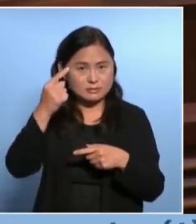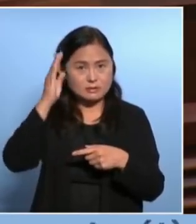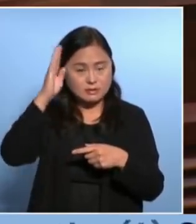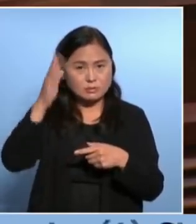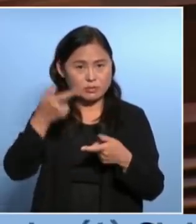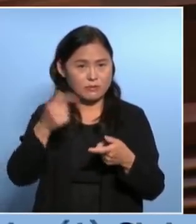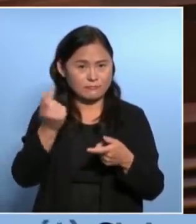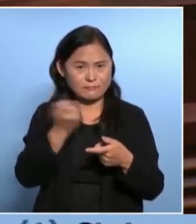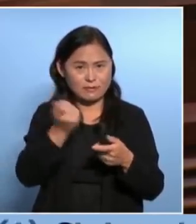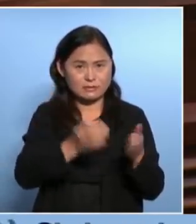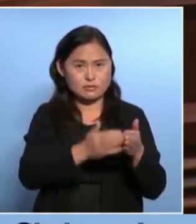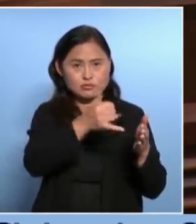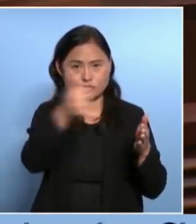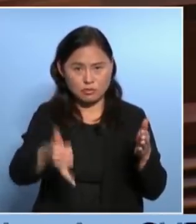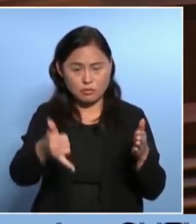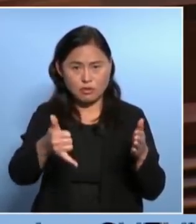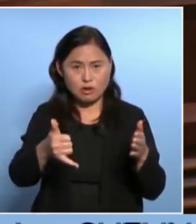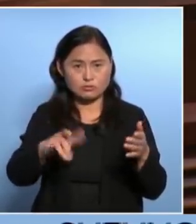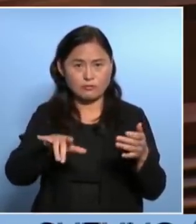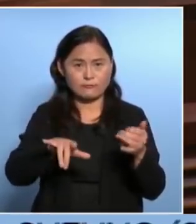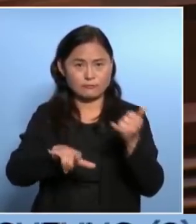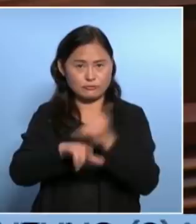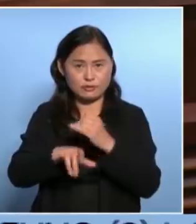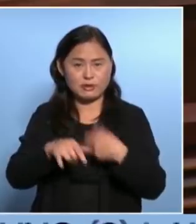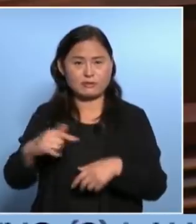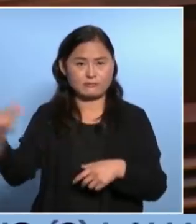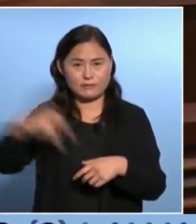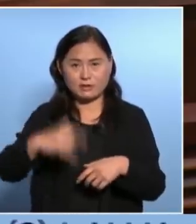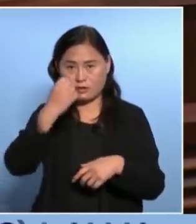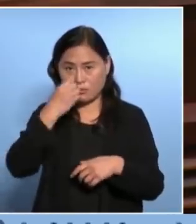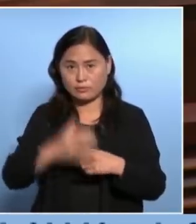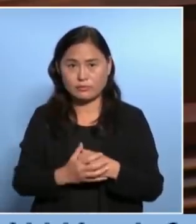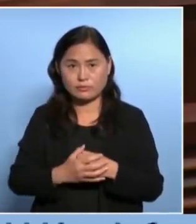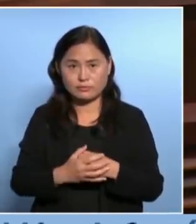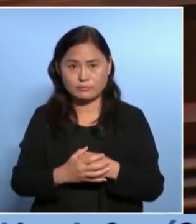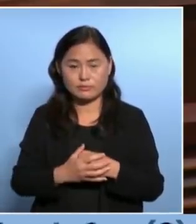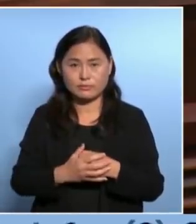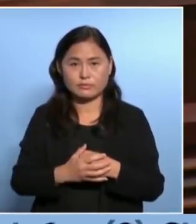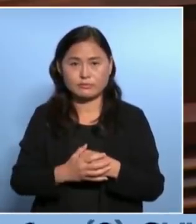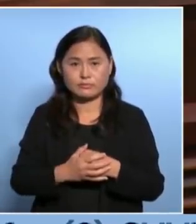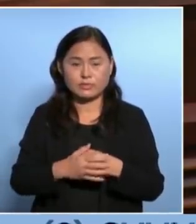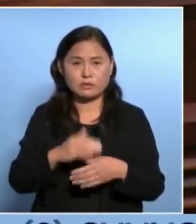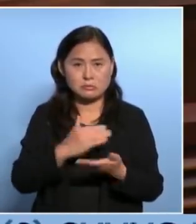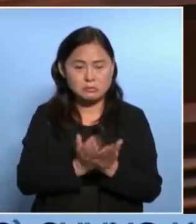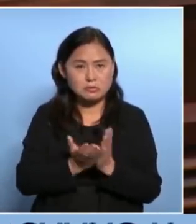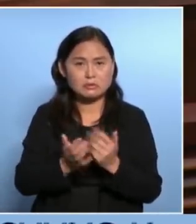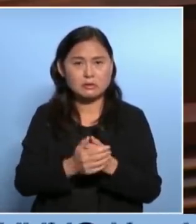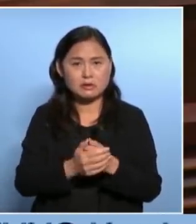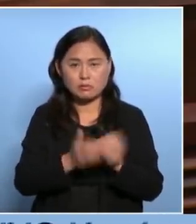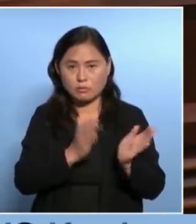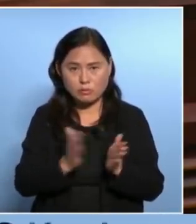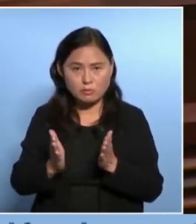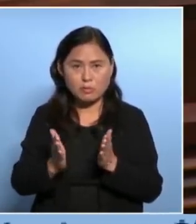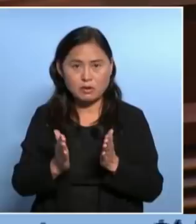們落船，以及我們用我們的包機接他們回來。我們不排除任何的部署去處